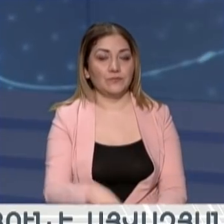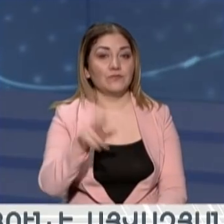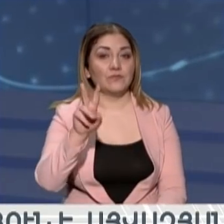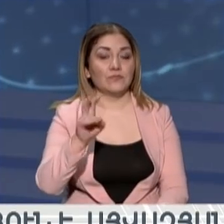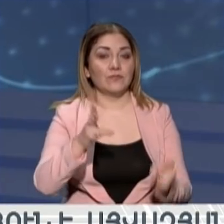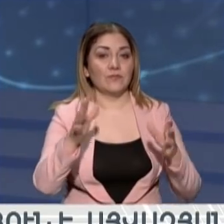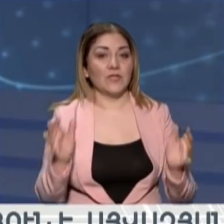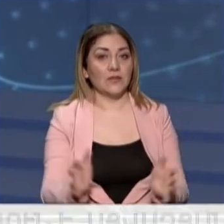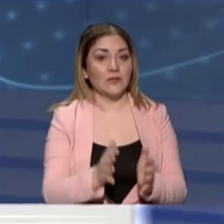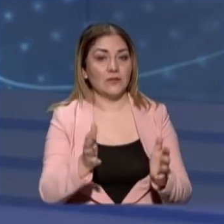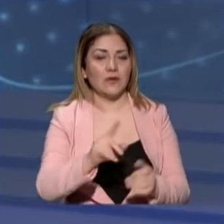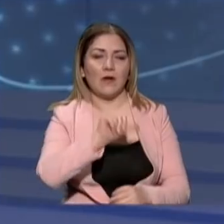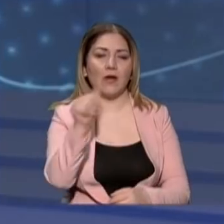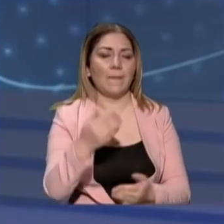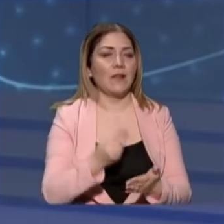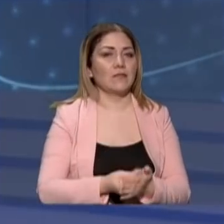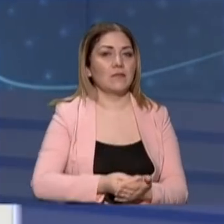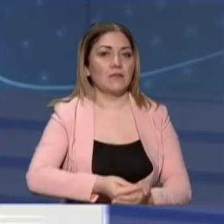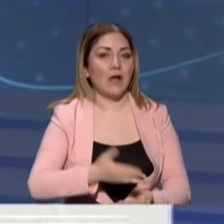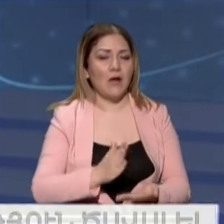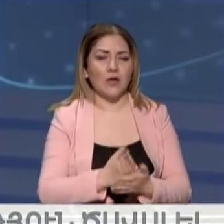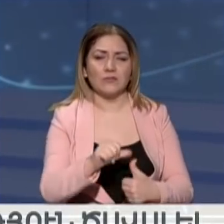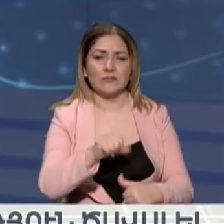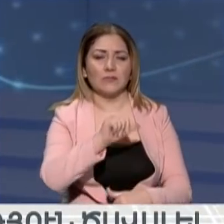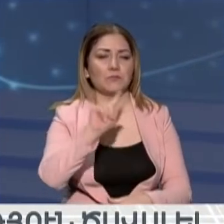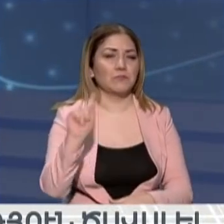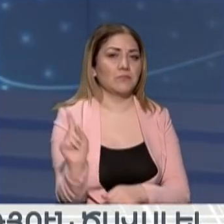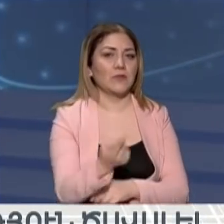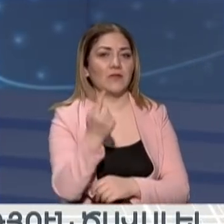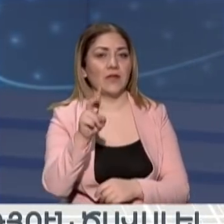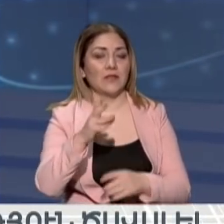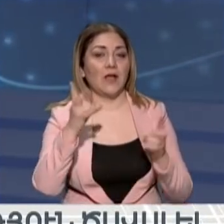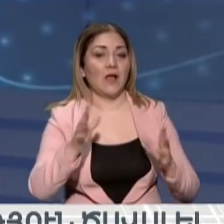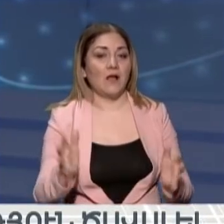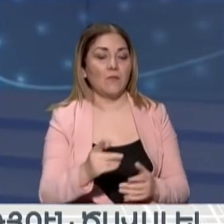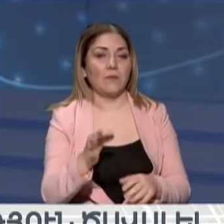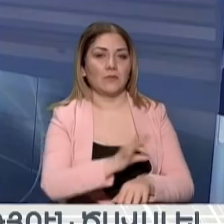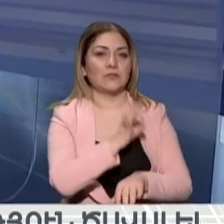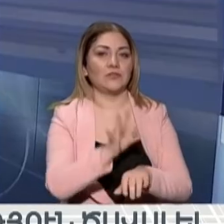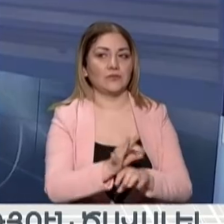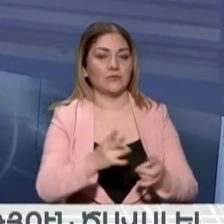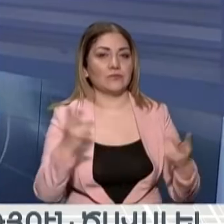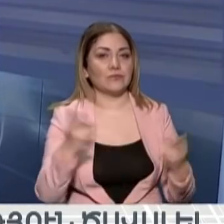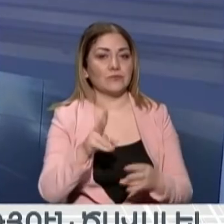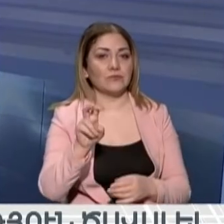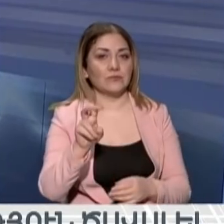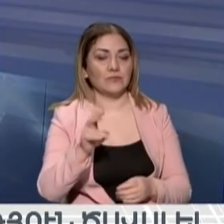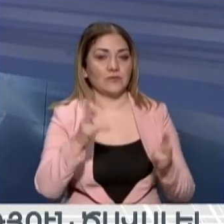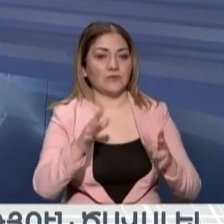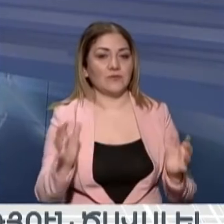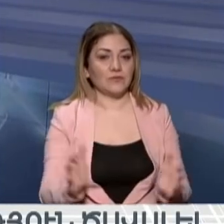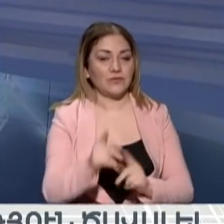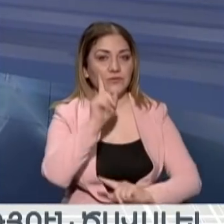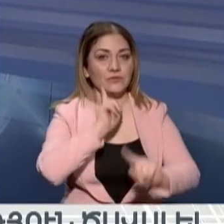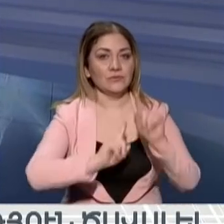Արցախի անվտանգությունը վեր է ամեն քաղաքականությունից ու պահանջում է ամենաբարձր պատասխանատվությունը։ Արցախի